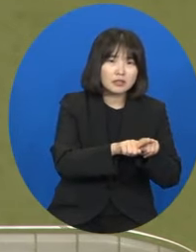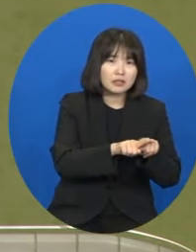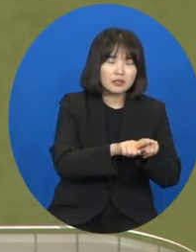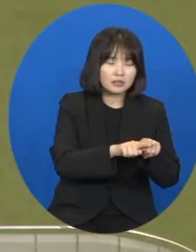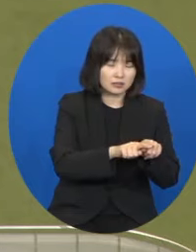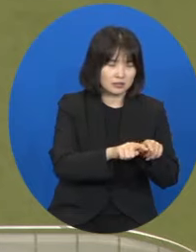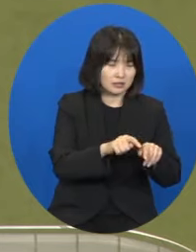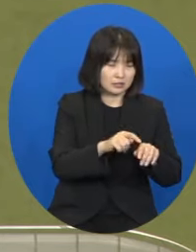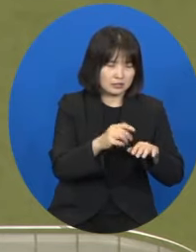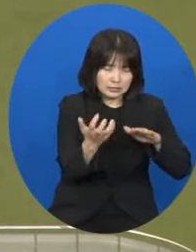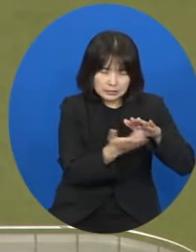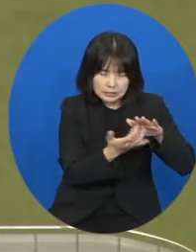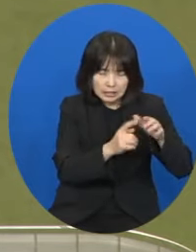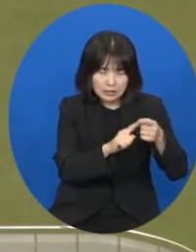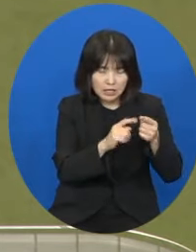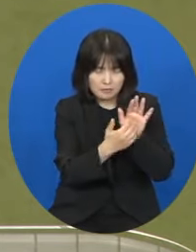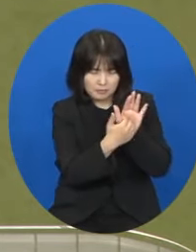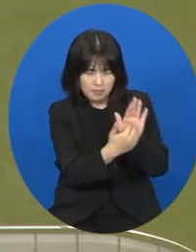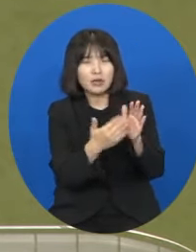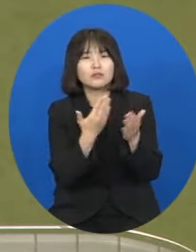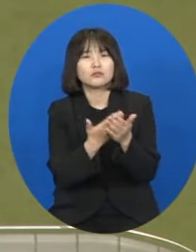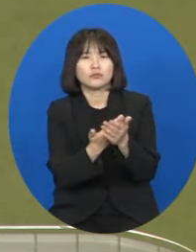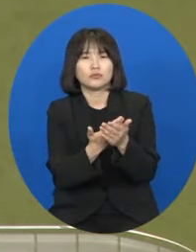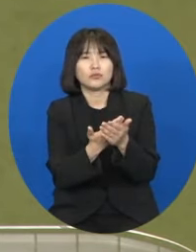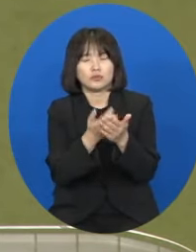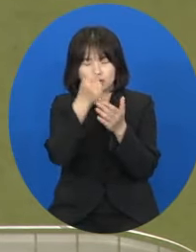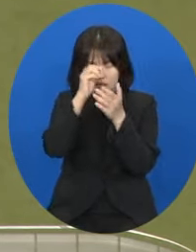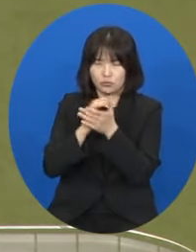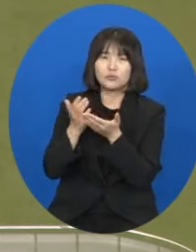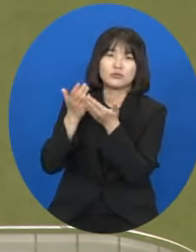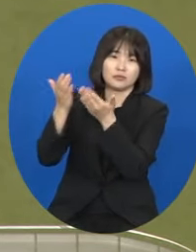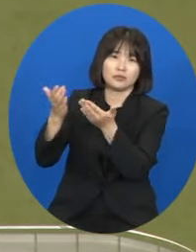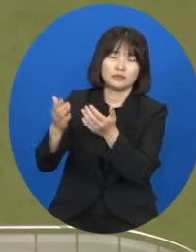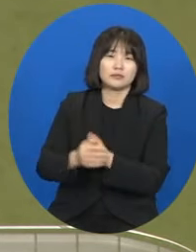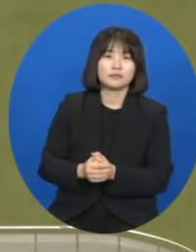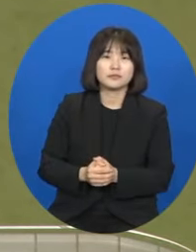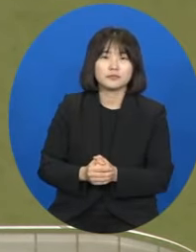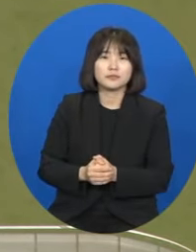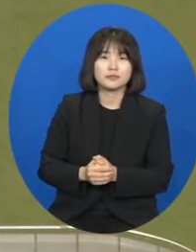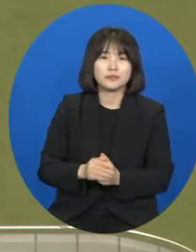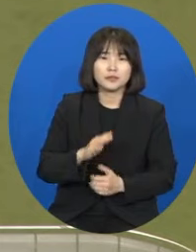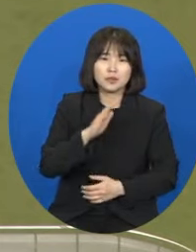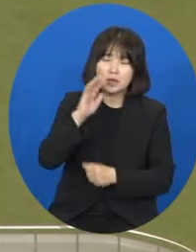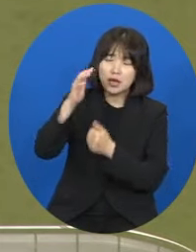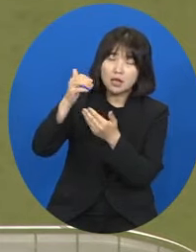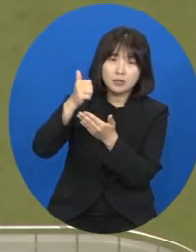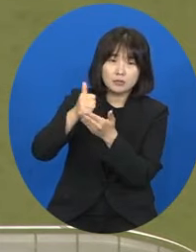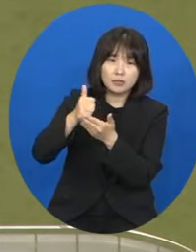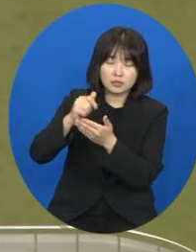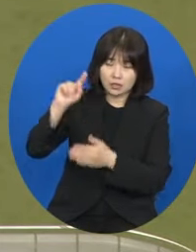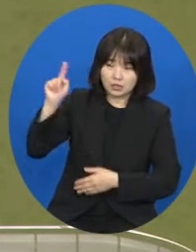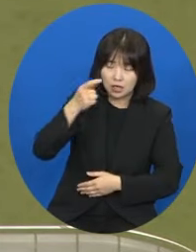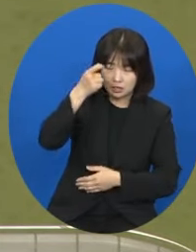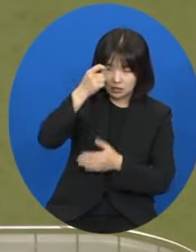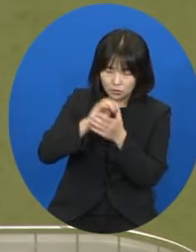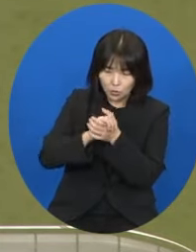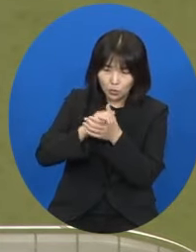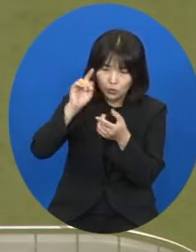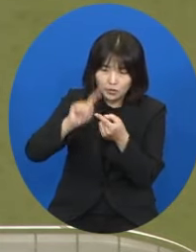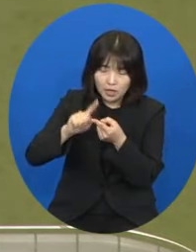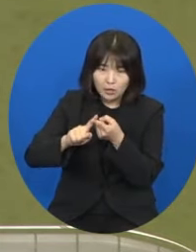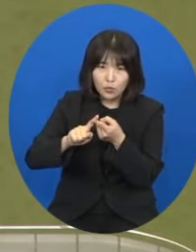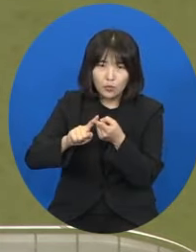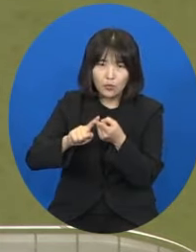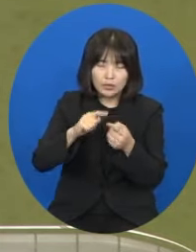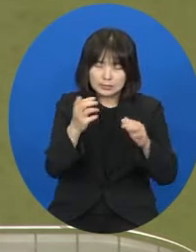계략을 막아주십시오. 어리석게 하십시오. 이런 기도를 드려요. 실제로 하나님 그 다윗의 기도를 들으셔서 아히도벨의